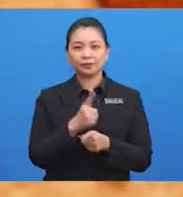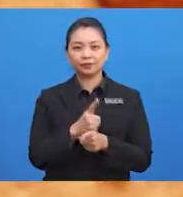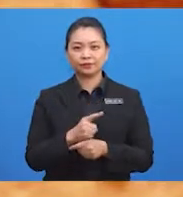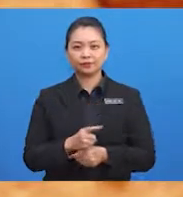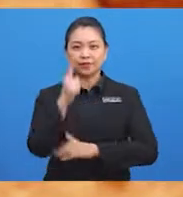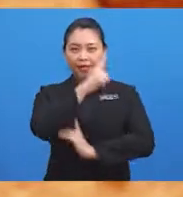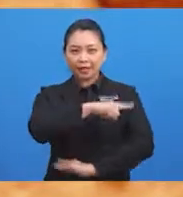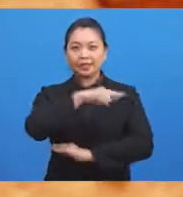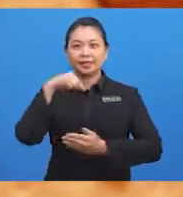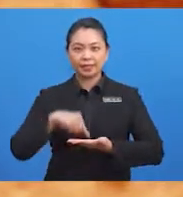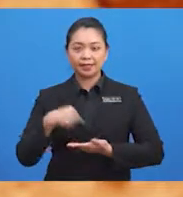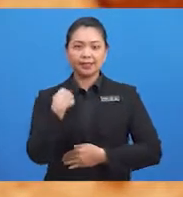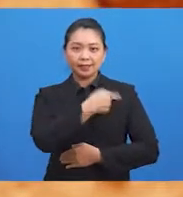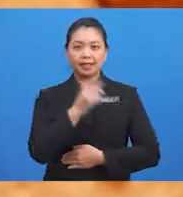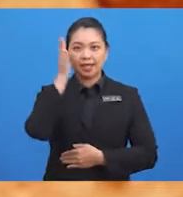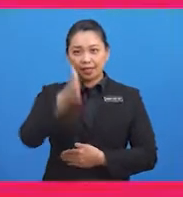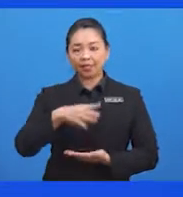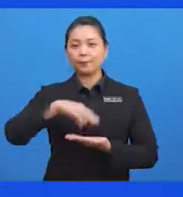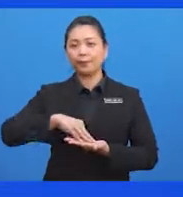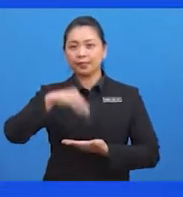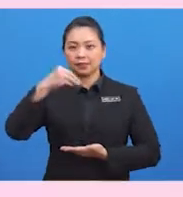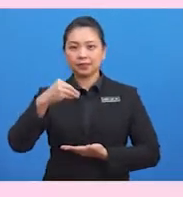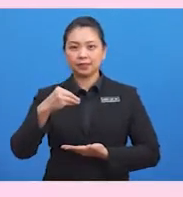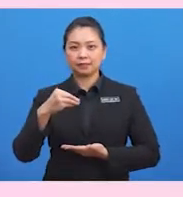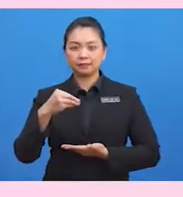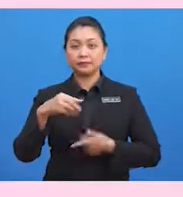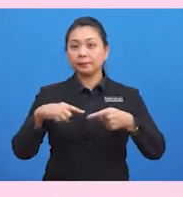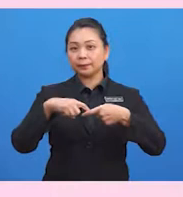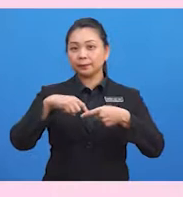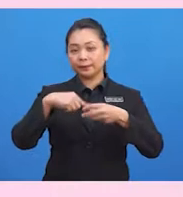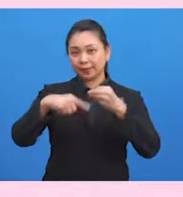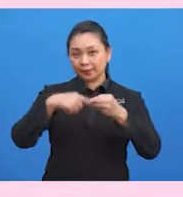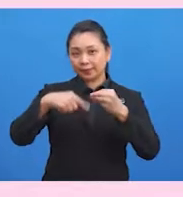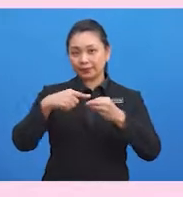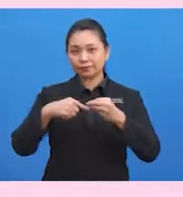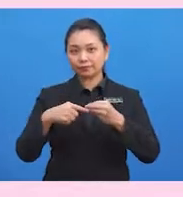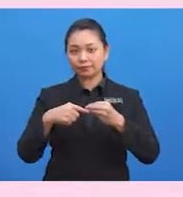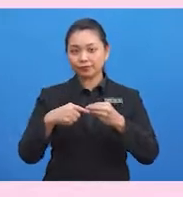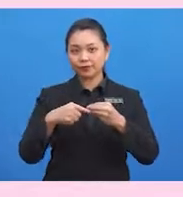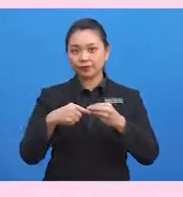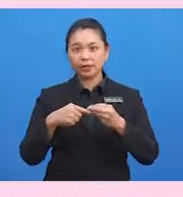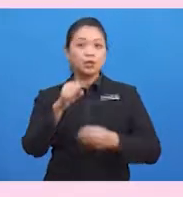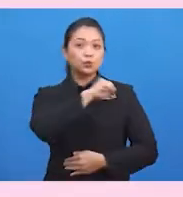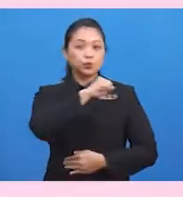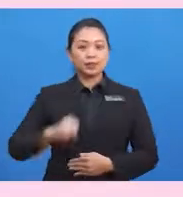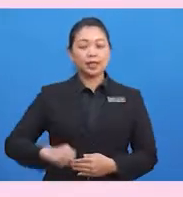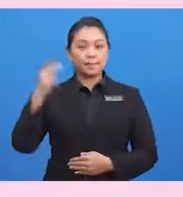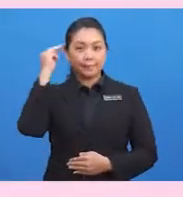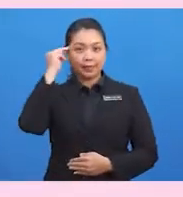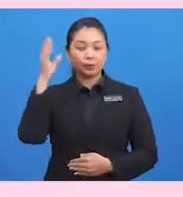tuh hari ini kita akan mempelajari berkenaan bab 5 yaitu Kesultanan Melayu